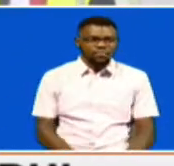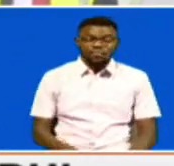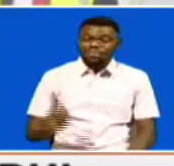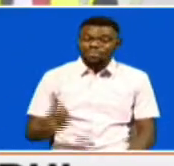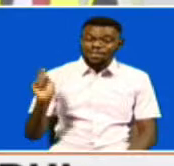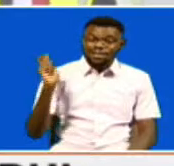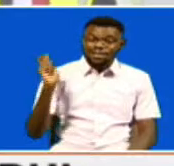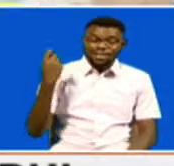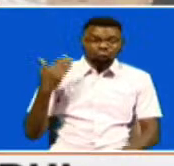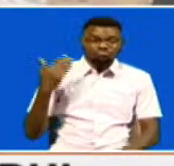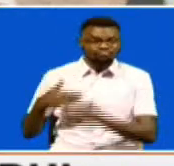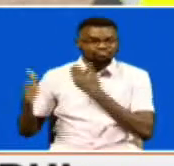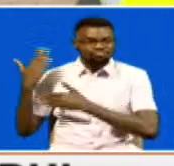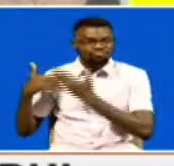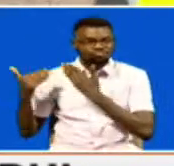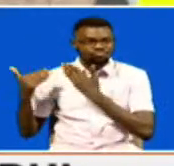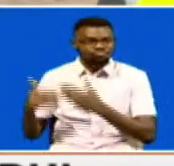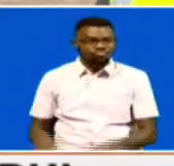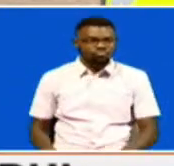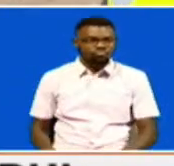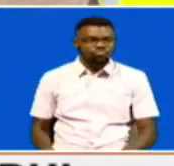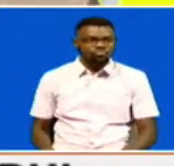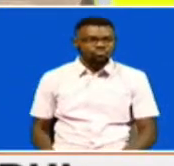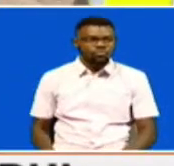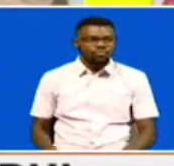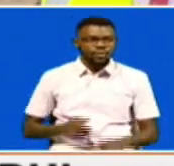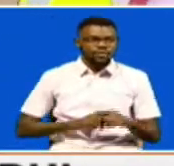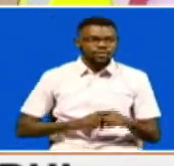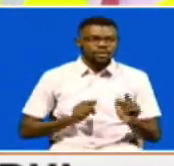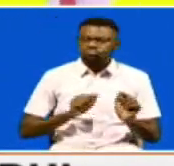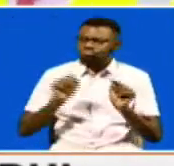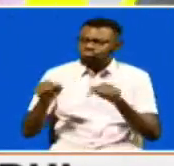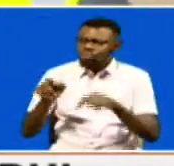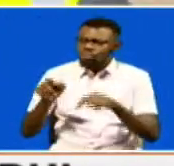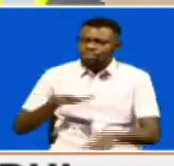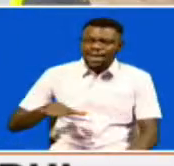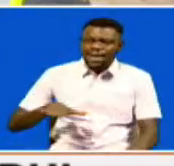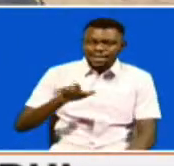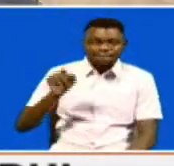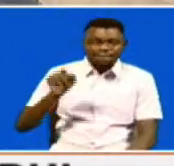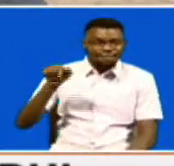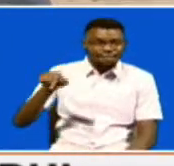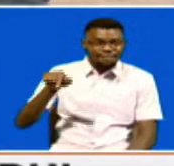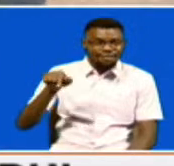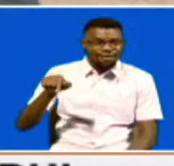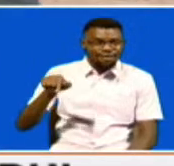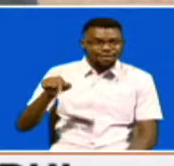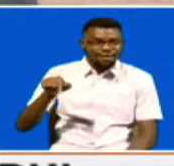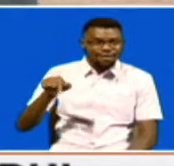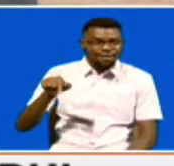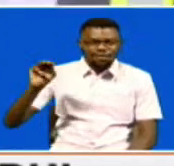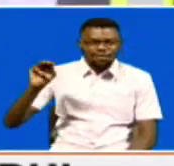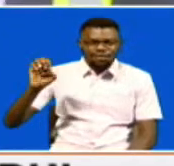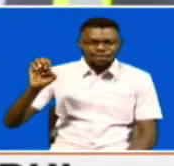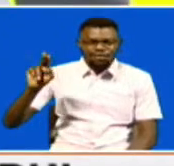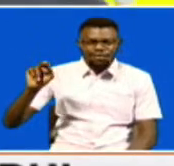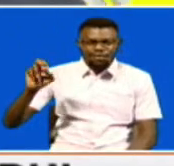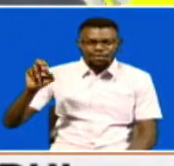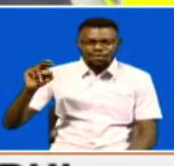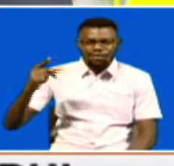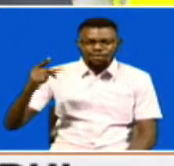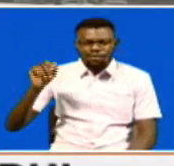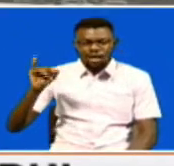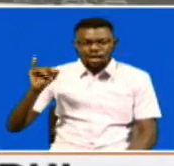in Kenya's history. Akizungumza wakati wa ziara ya kutembelea maeneo ya mvuke wa ardhini ya Menengai, waziri wa kawi Davis